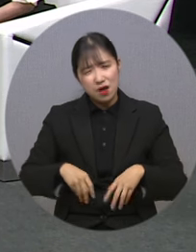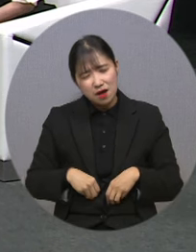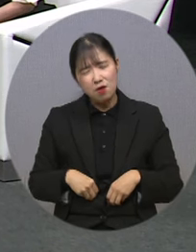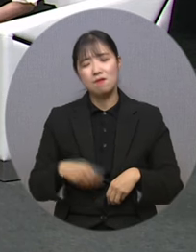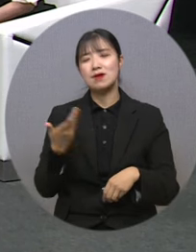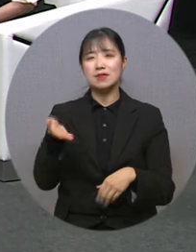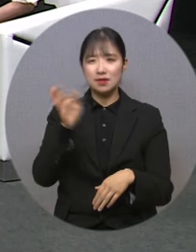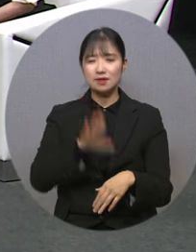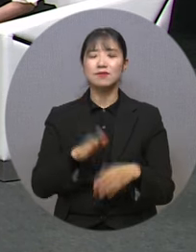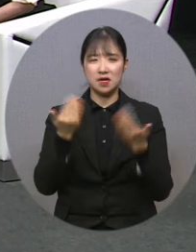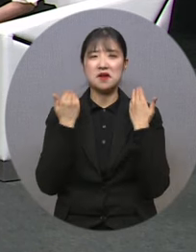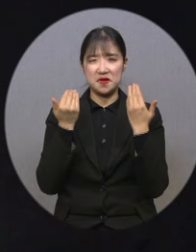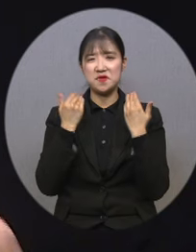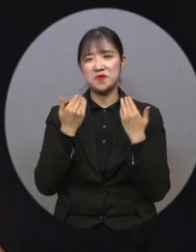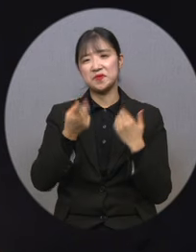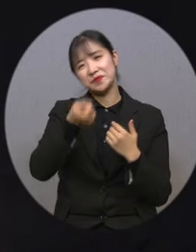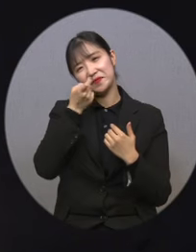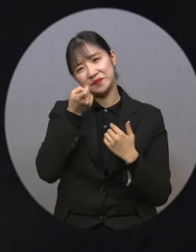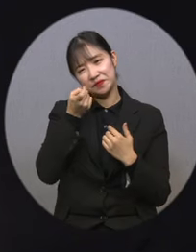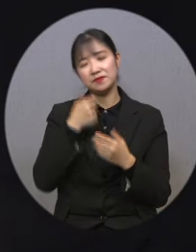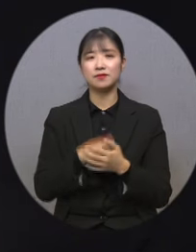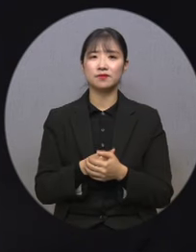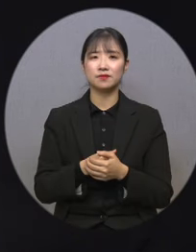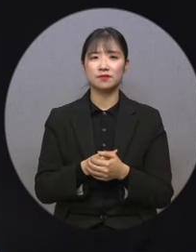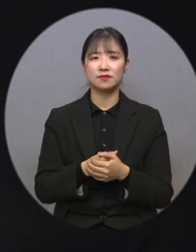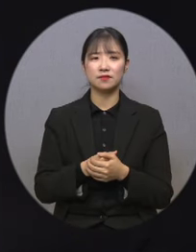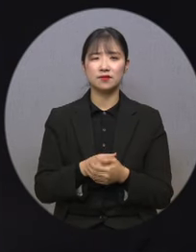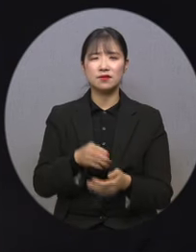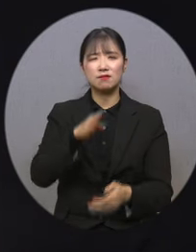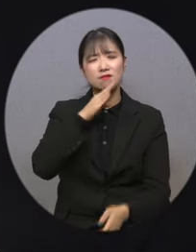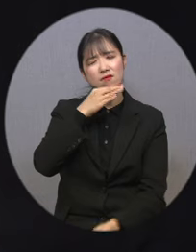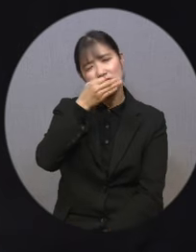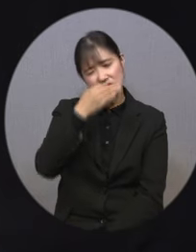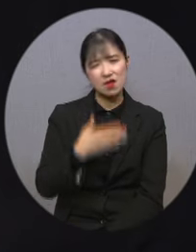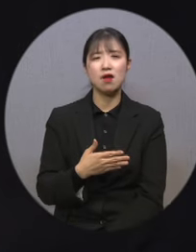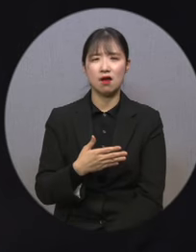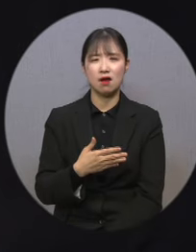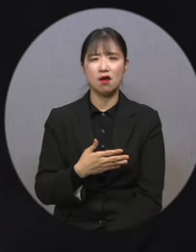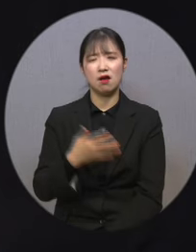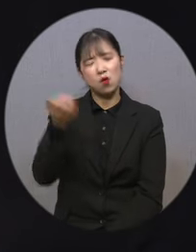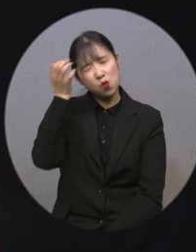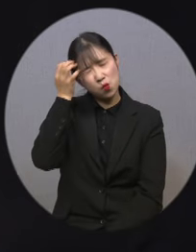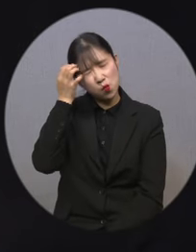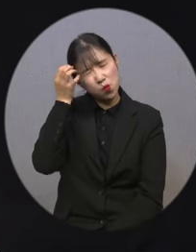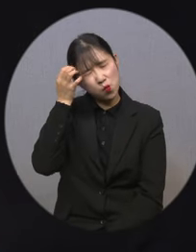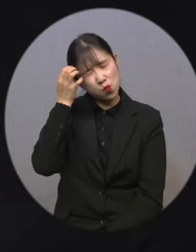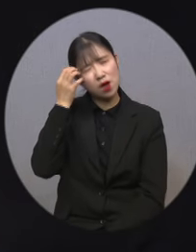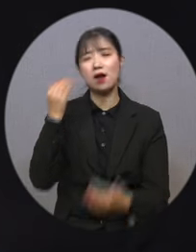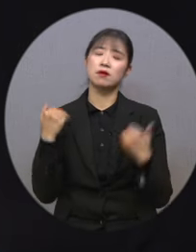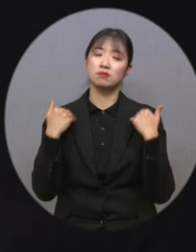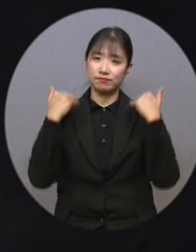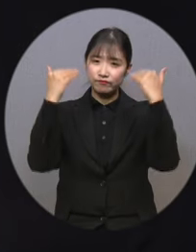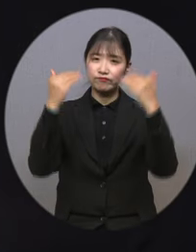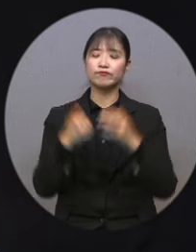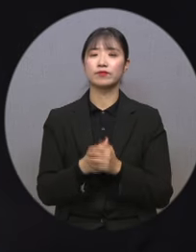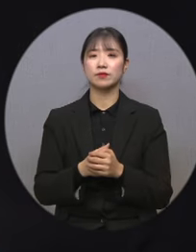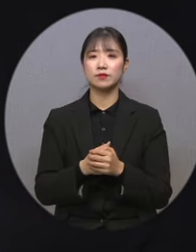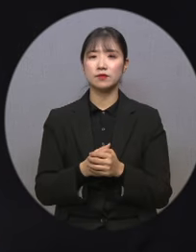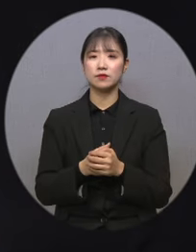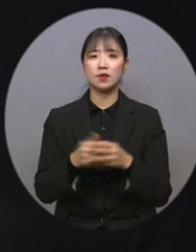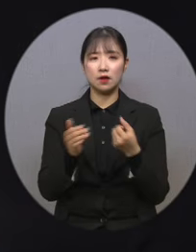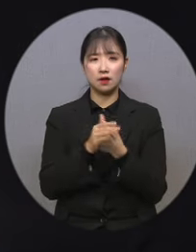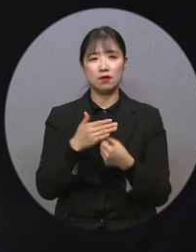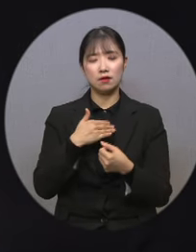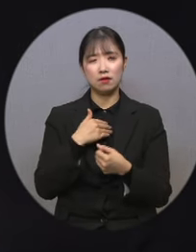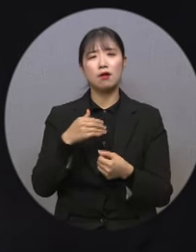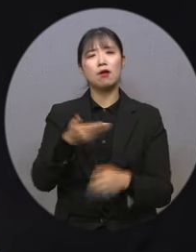졸음과 싸우면서 중고등학교를 다녀요. 이루 말할 수가 없습니다. 그런 고생을 하면서 성장합니다. 그래서 나는 지금